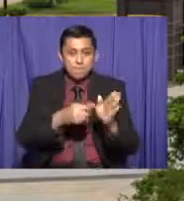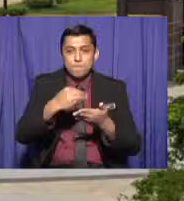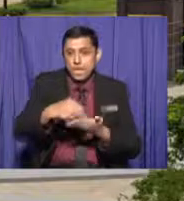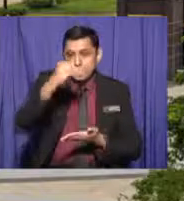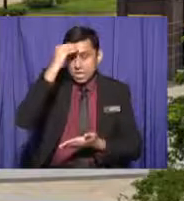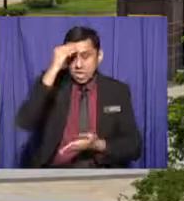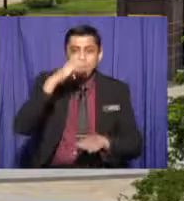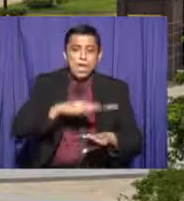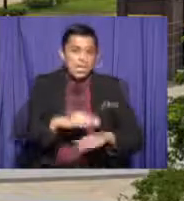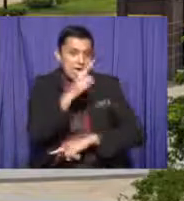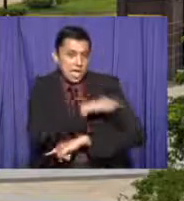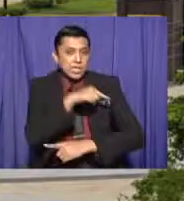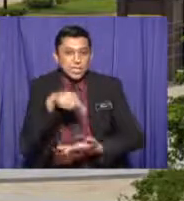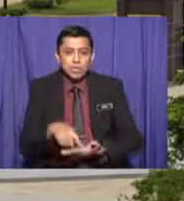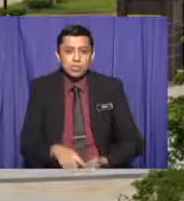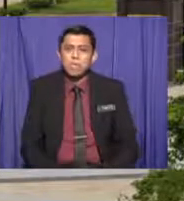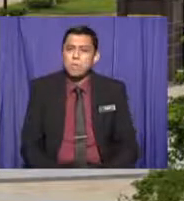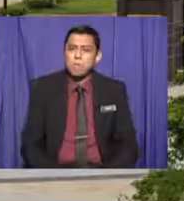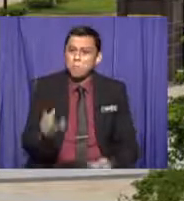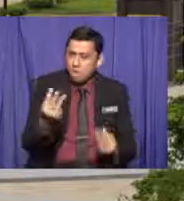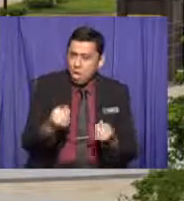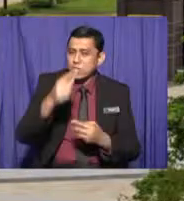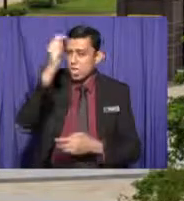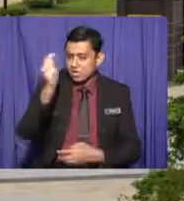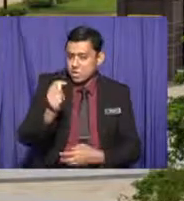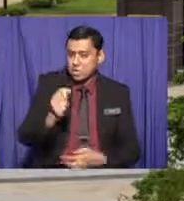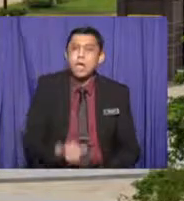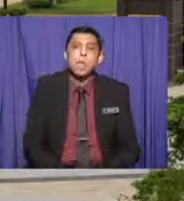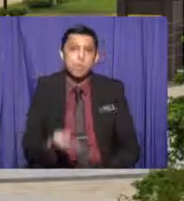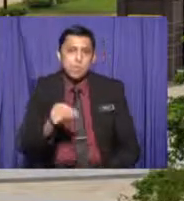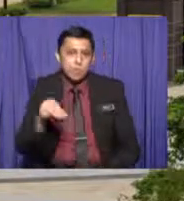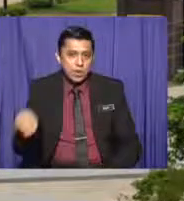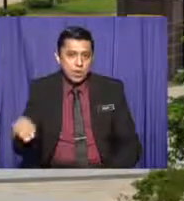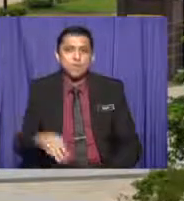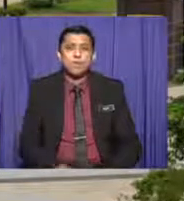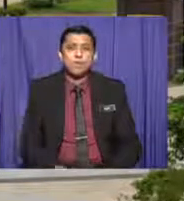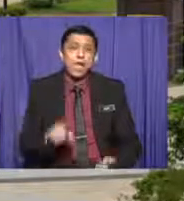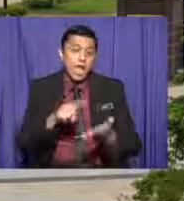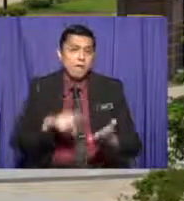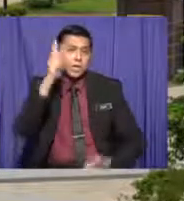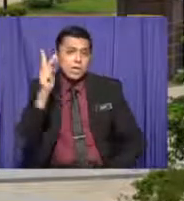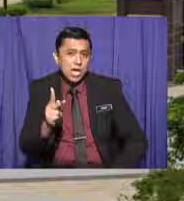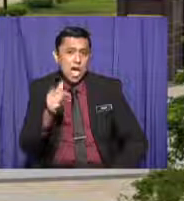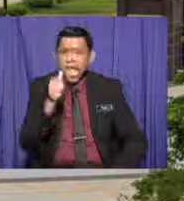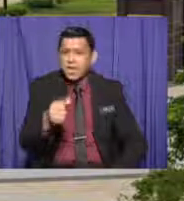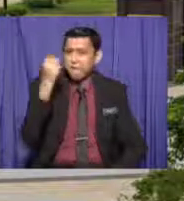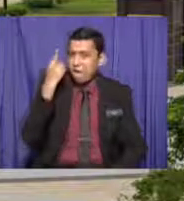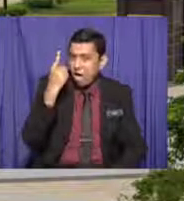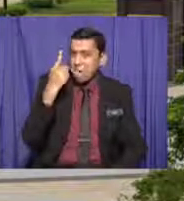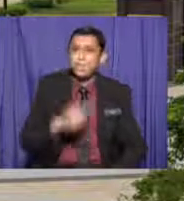kita pada hari ini, cikgu ingin bertanya kepada murid-murid, apakah anda